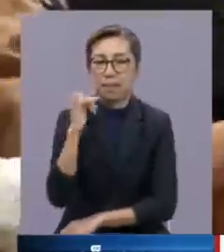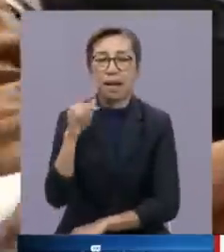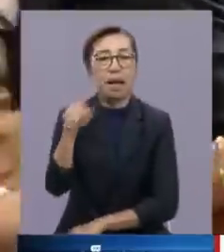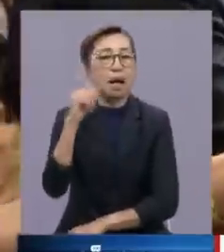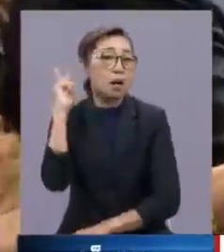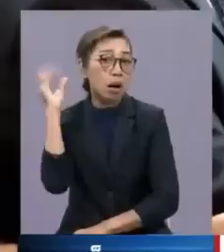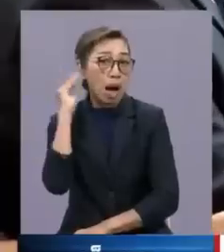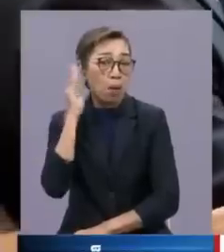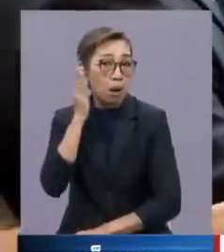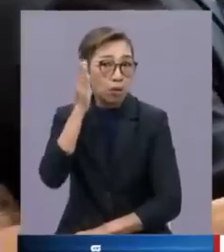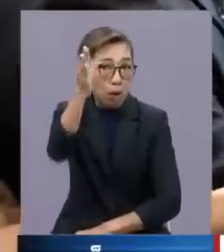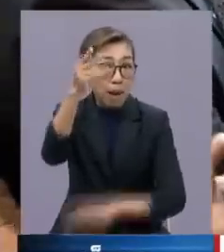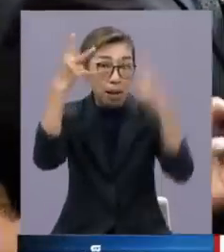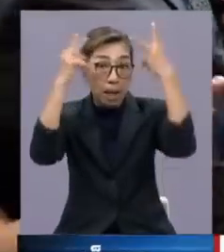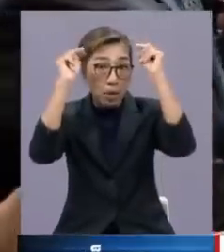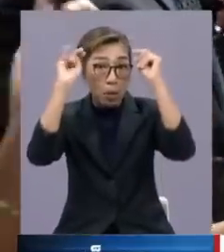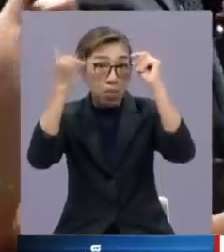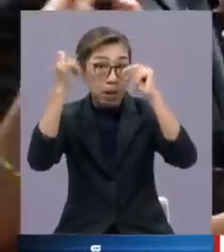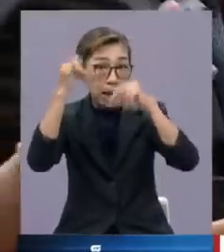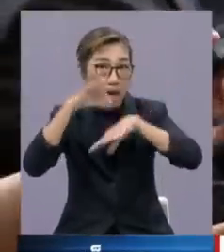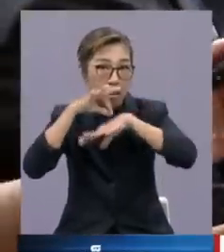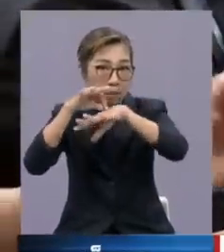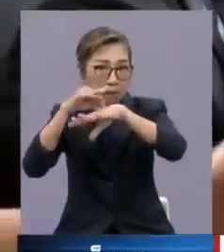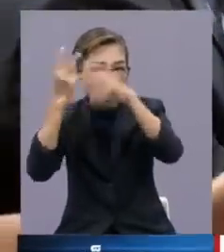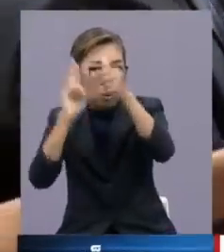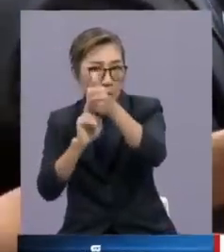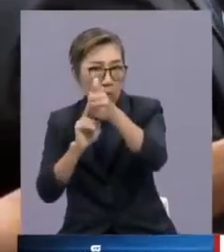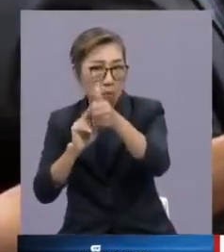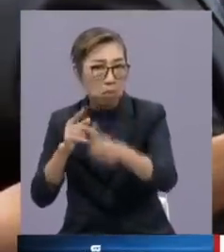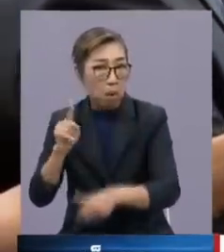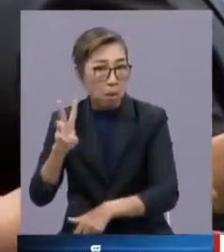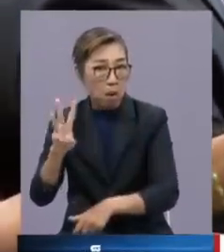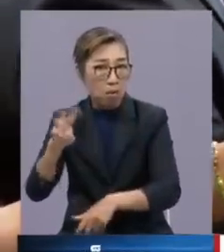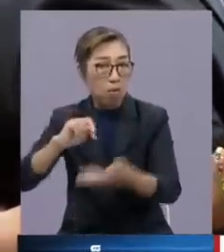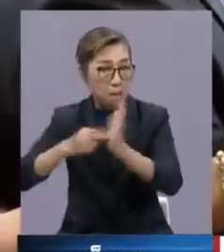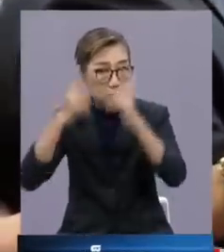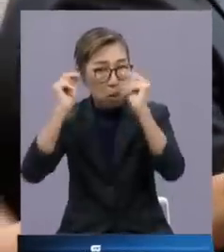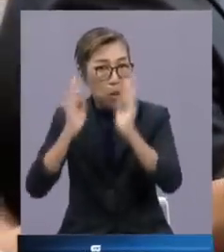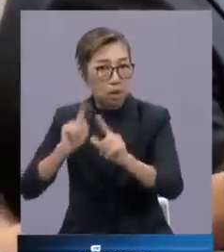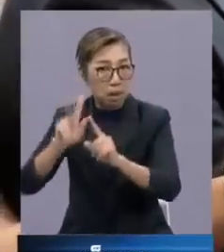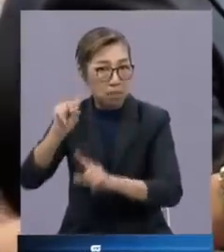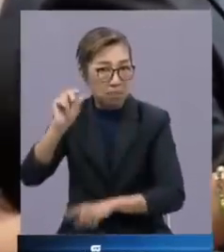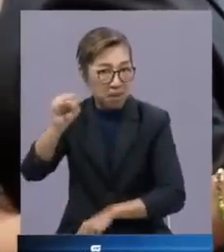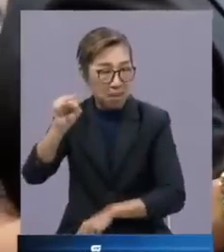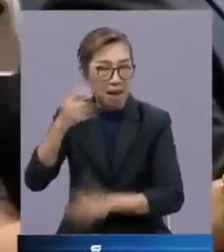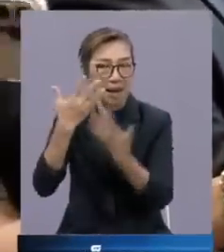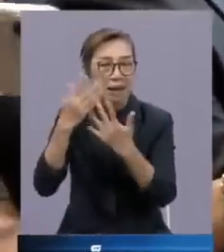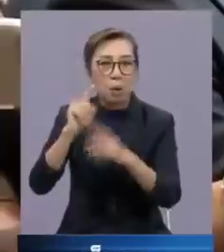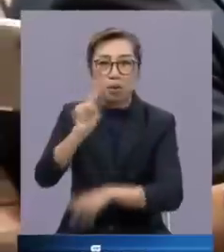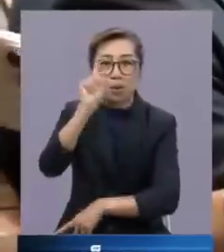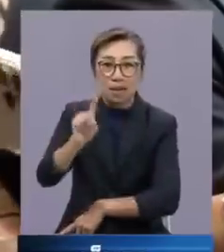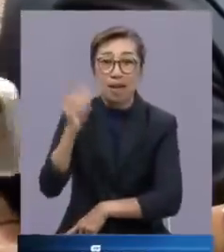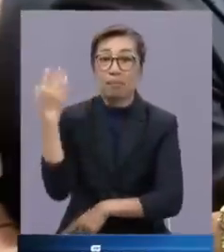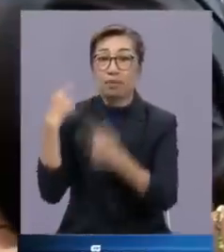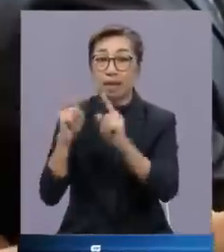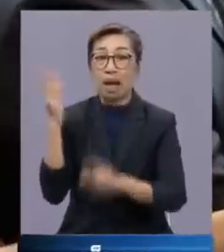าอนาคตนายกอ่ะพลเอกประวิตรเป็นคนที่30หรือเปล่า โอ้โหไปถึงขั้นนั้นเลยนะ เมื่อสักครู่เนี่ยพลเอกประวิตรให้สัมภาษ